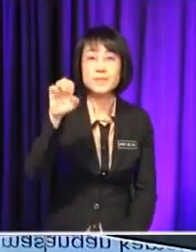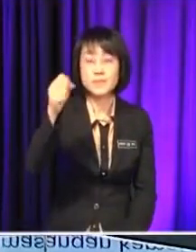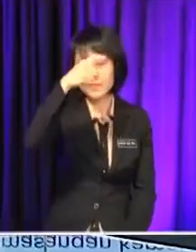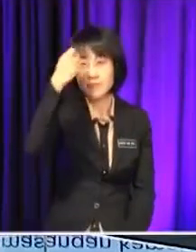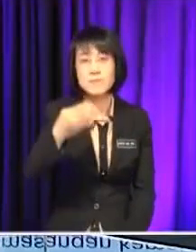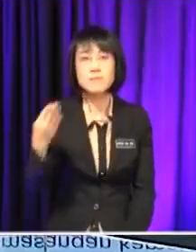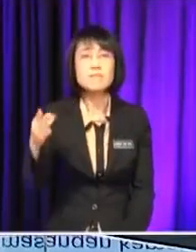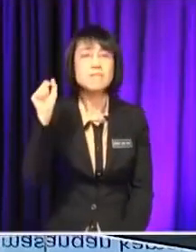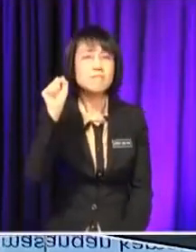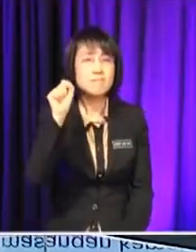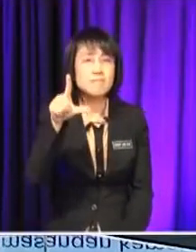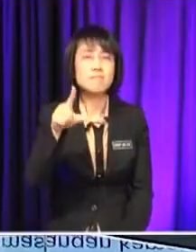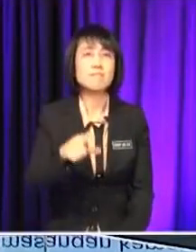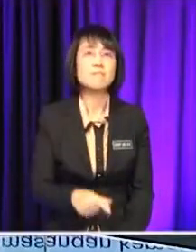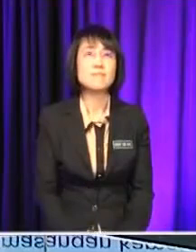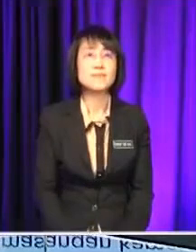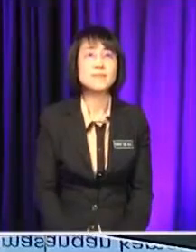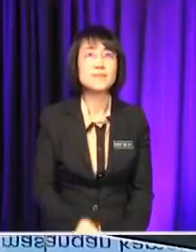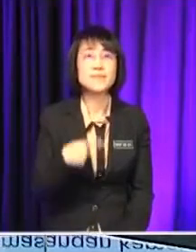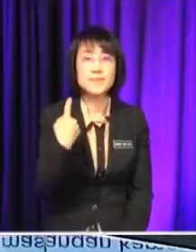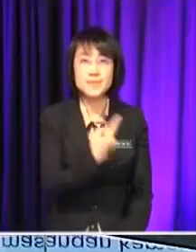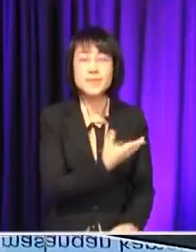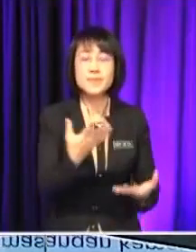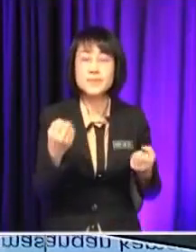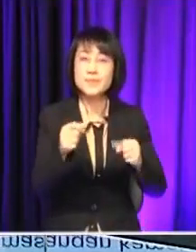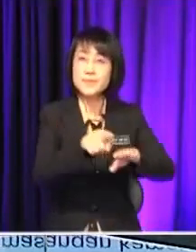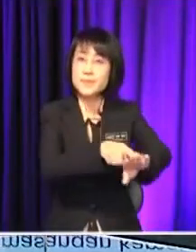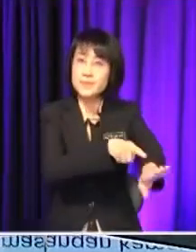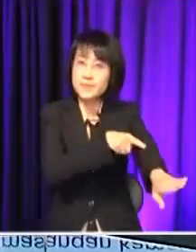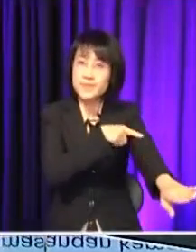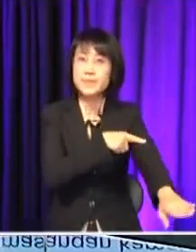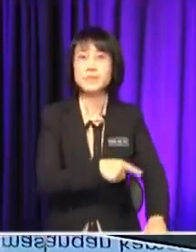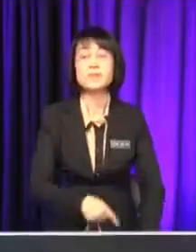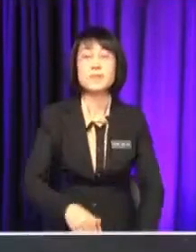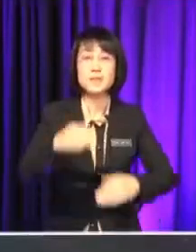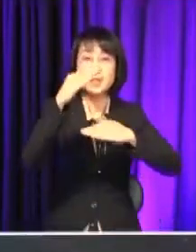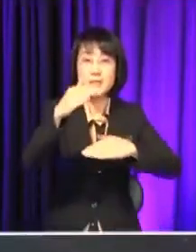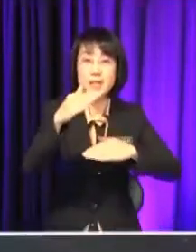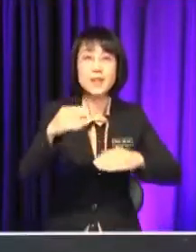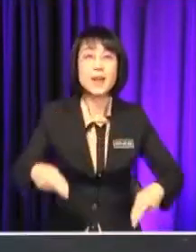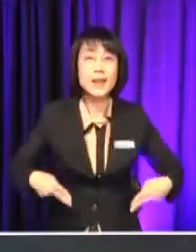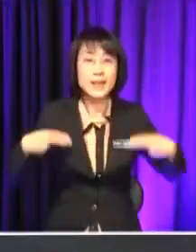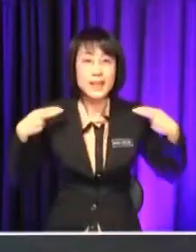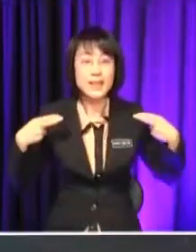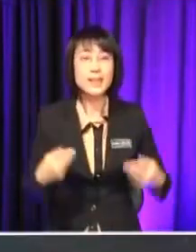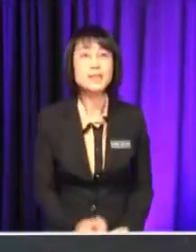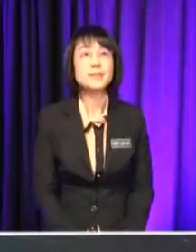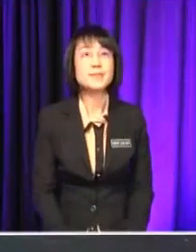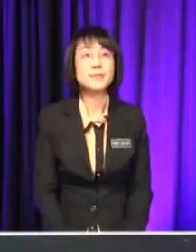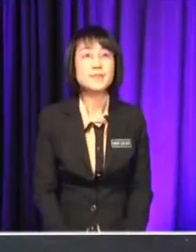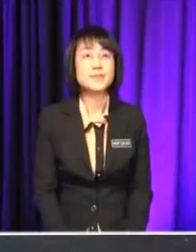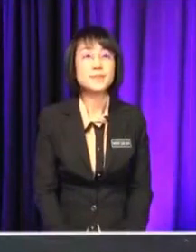kita perlu memanjangkan yang ke hayatnya betul nah jangan ke Hayat penyelenggaraan iya iya betul oke untuk